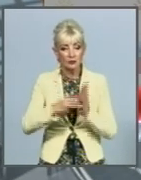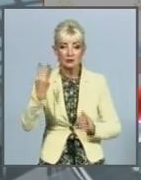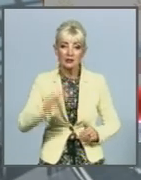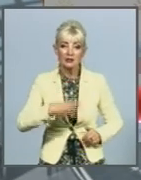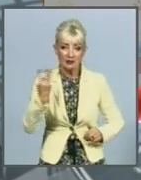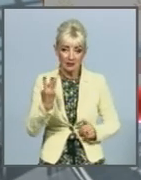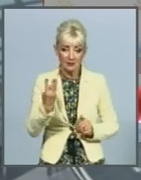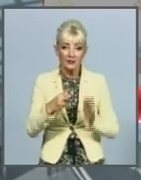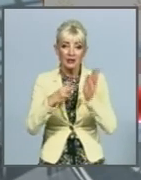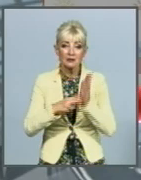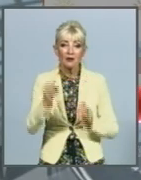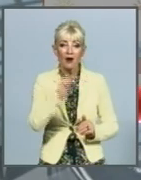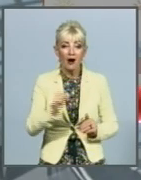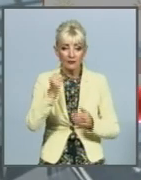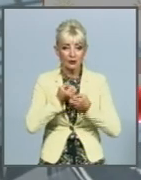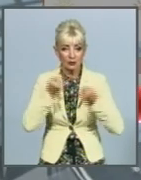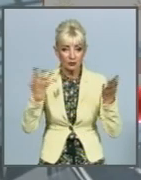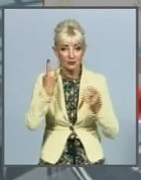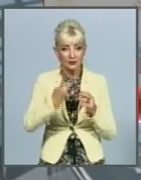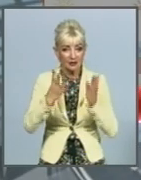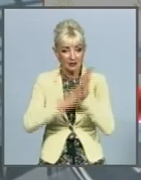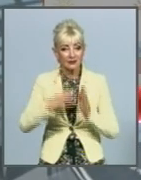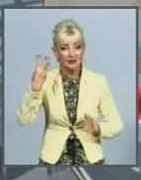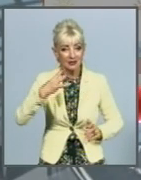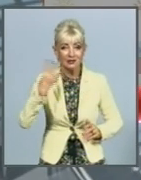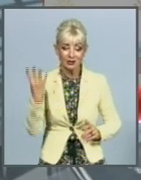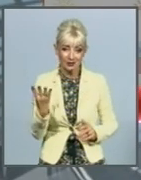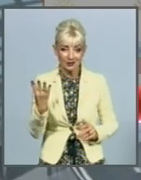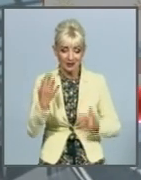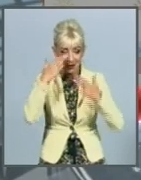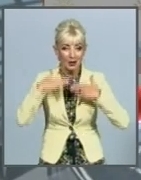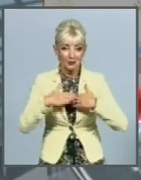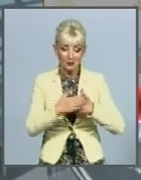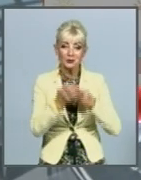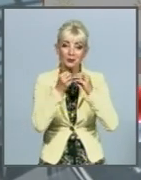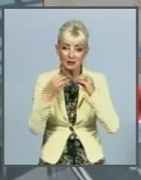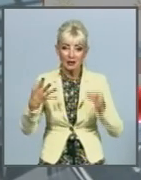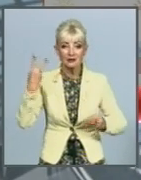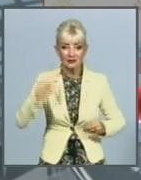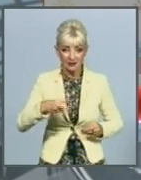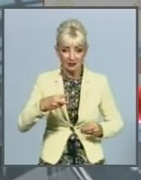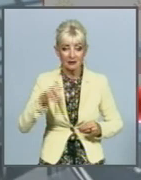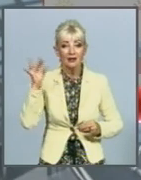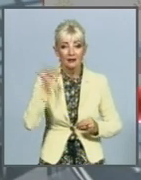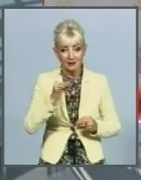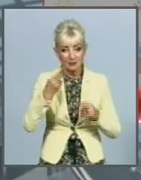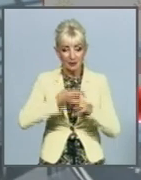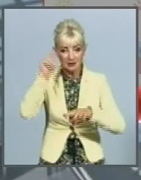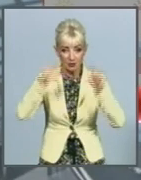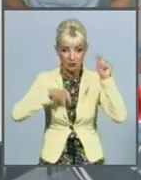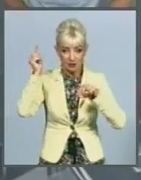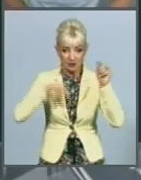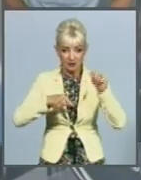28-33. 7 серпня вдень 29-34, вночі 15-20 і без опадів.